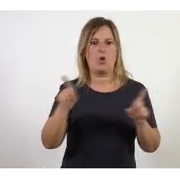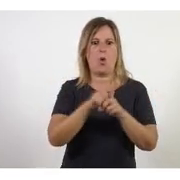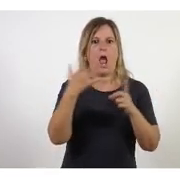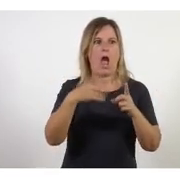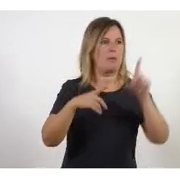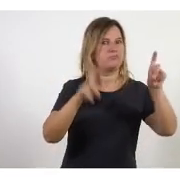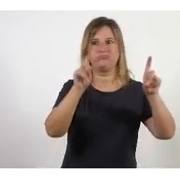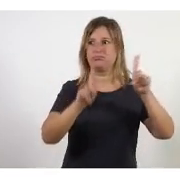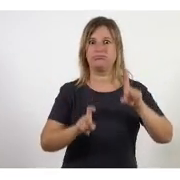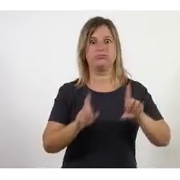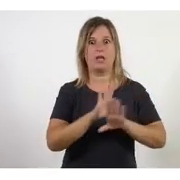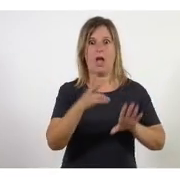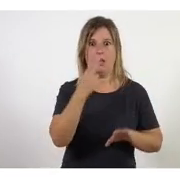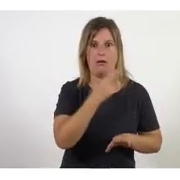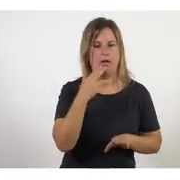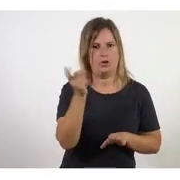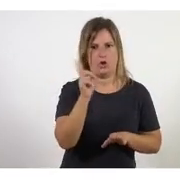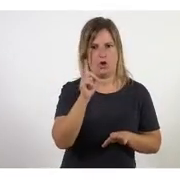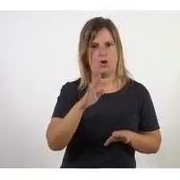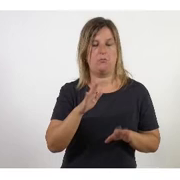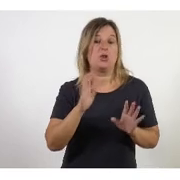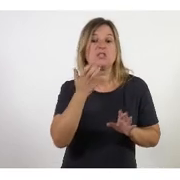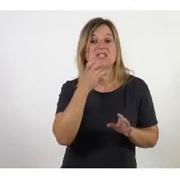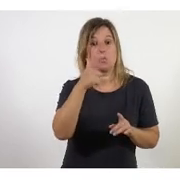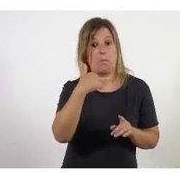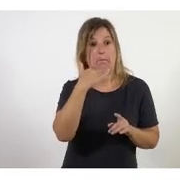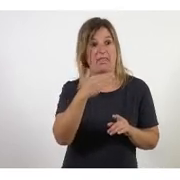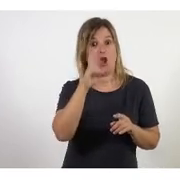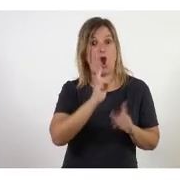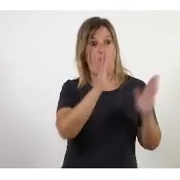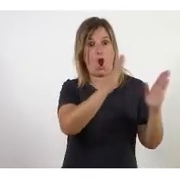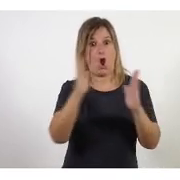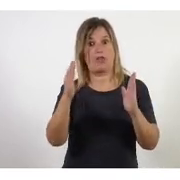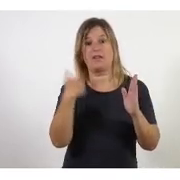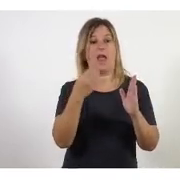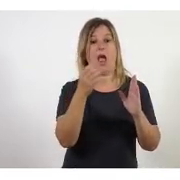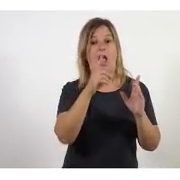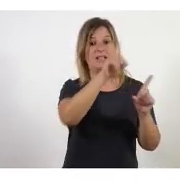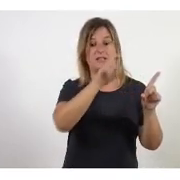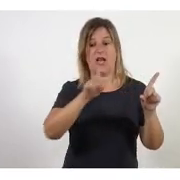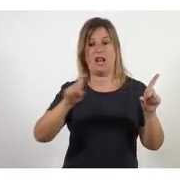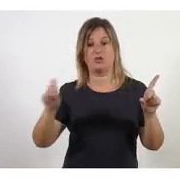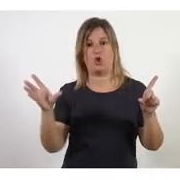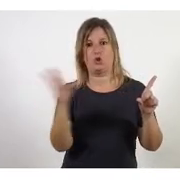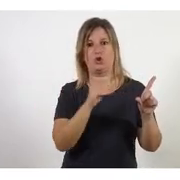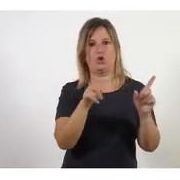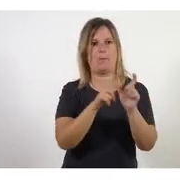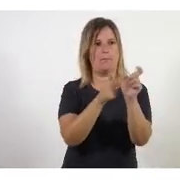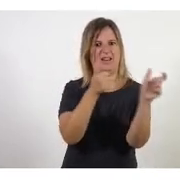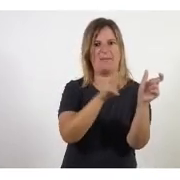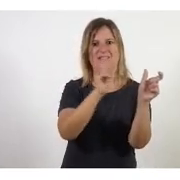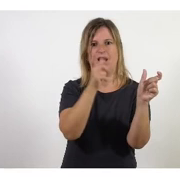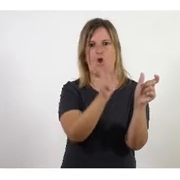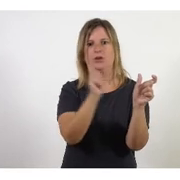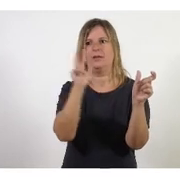res, després pots desfer-ho. Però bueno, si ja tens les idees clares de com vols explicar el teu vídeo, doncs aquí ja estàs fent una preedició, no? Estàs